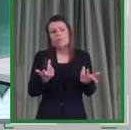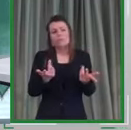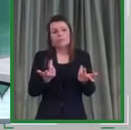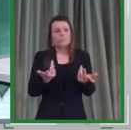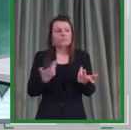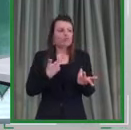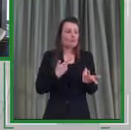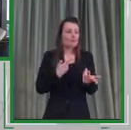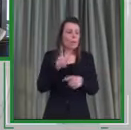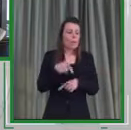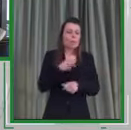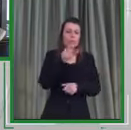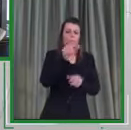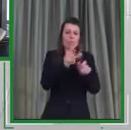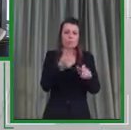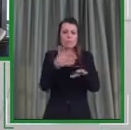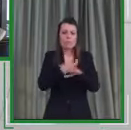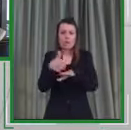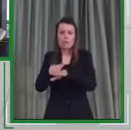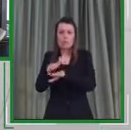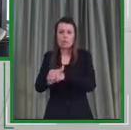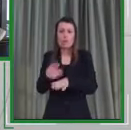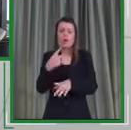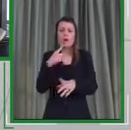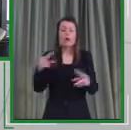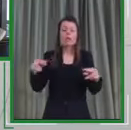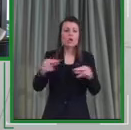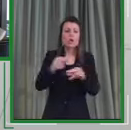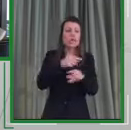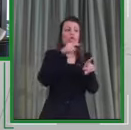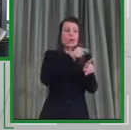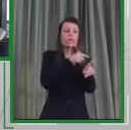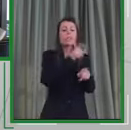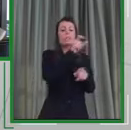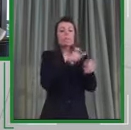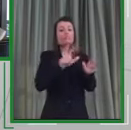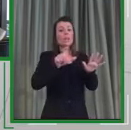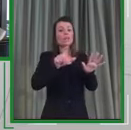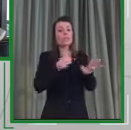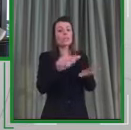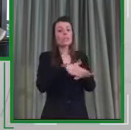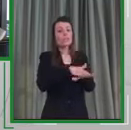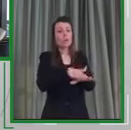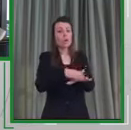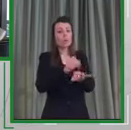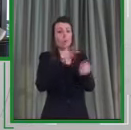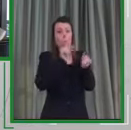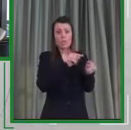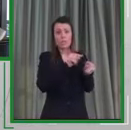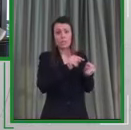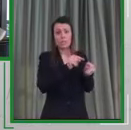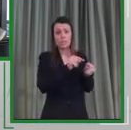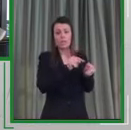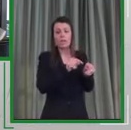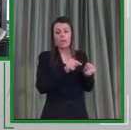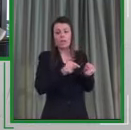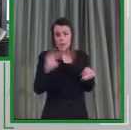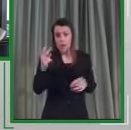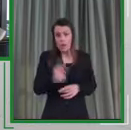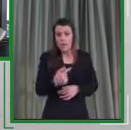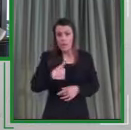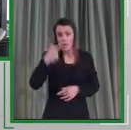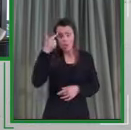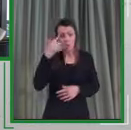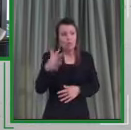si è detto sono morte 70 personale più albergo trivulzio è vero e ripeto ogni persona che manca è un dolore